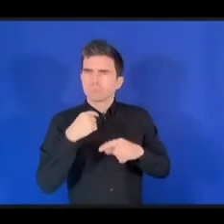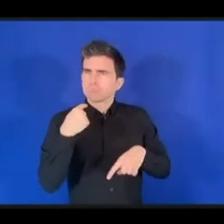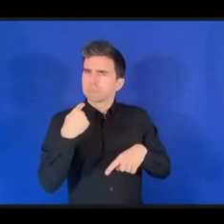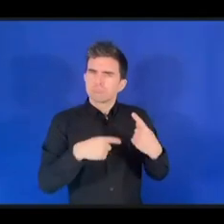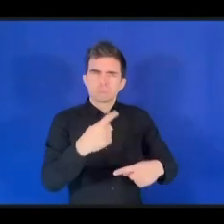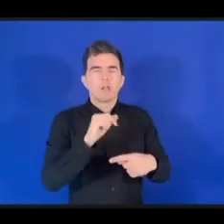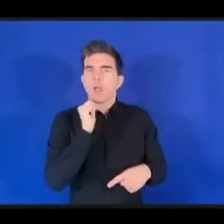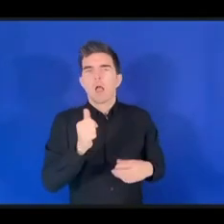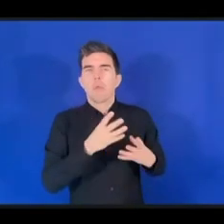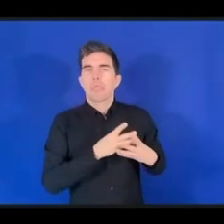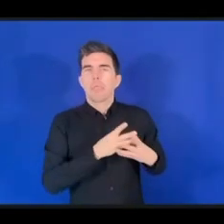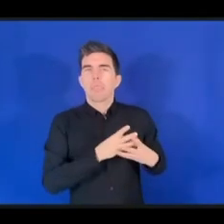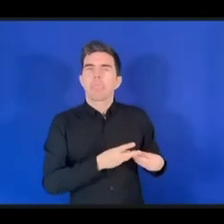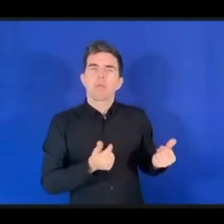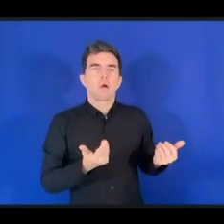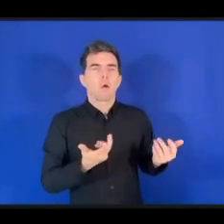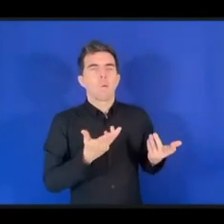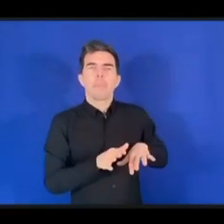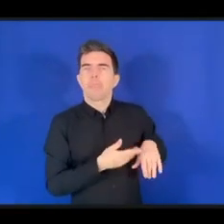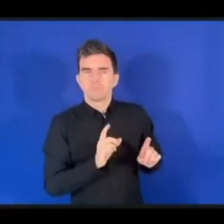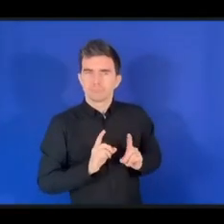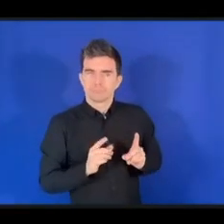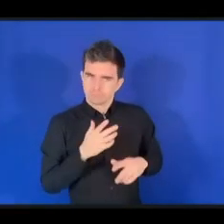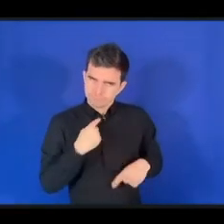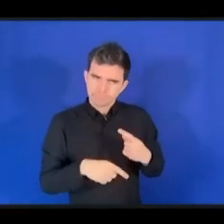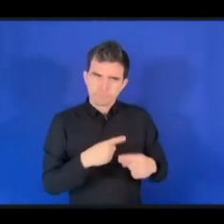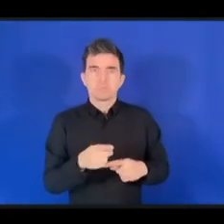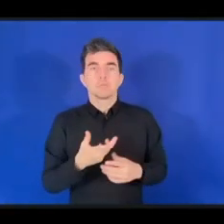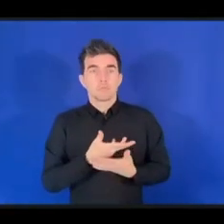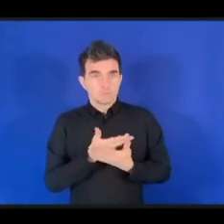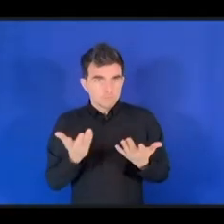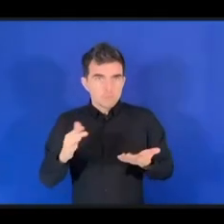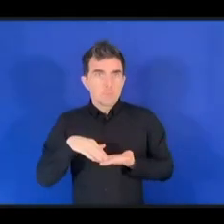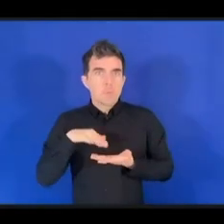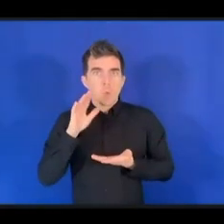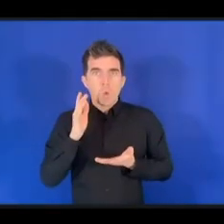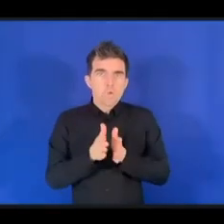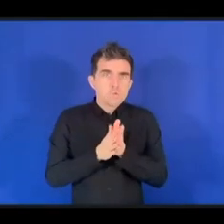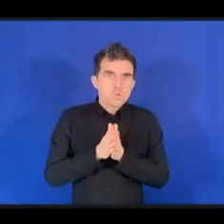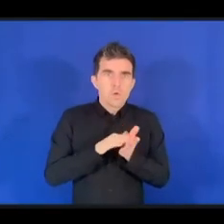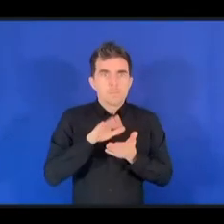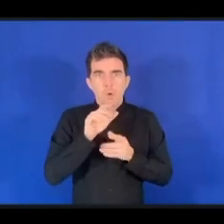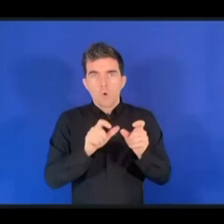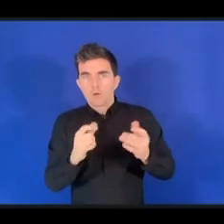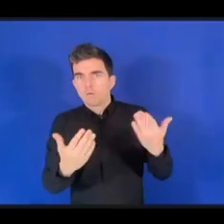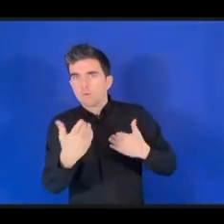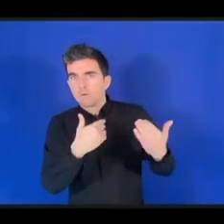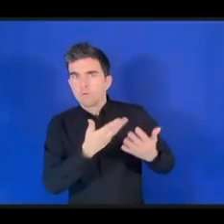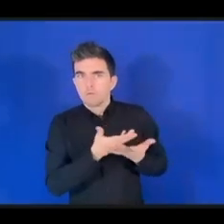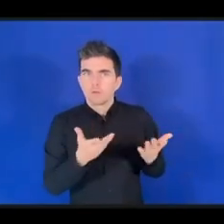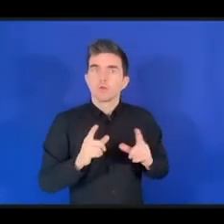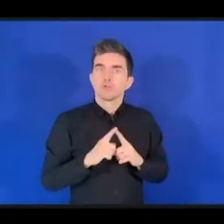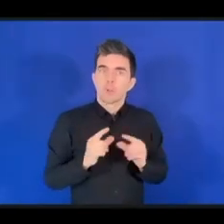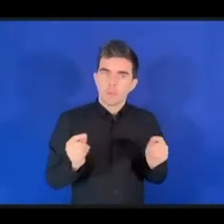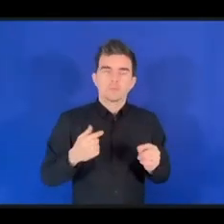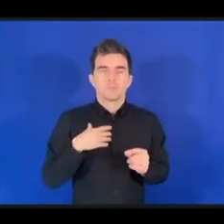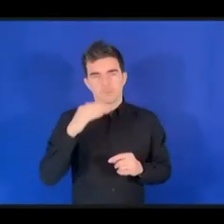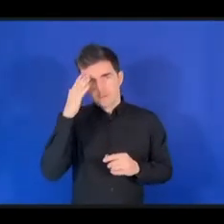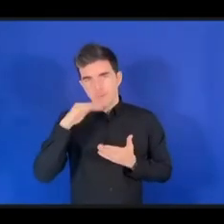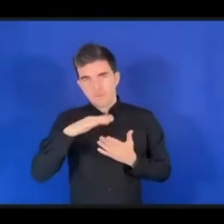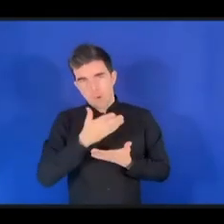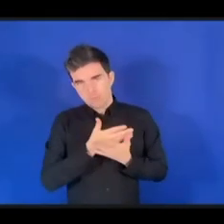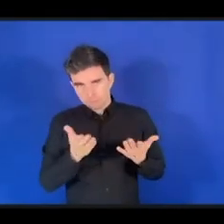产。我们也期待未来在 IGF 的会上能够听到更多的日本的见解，